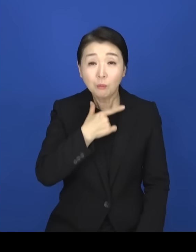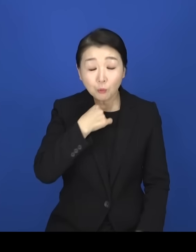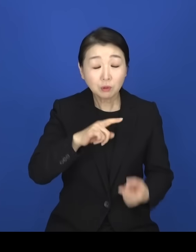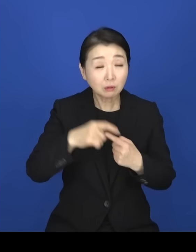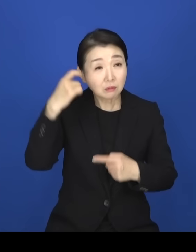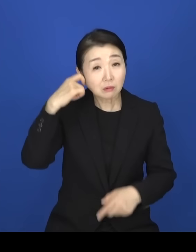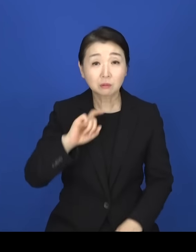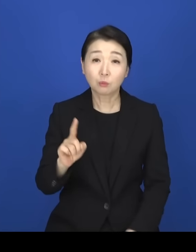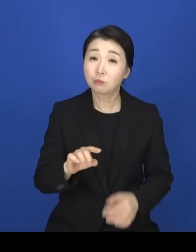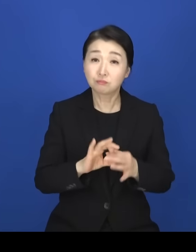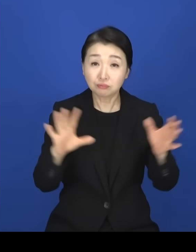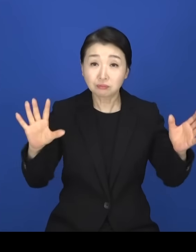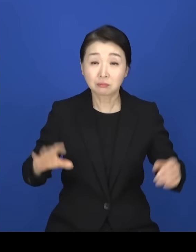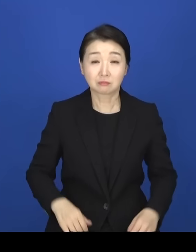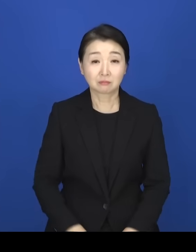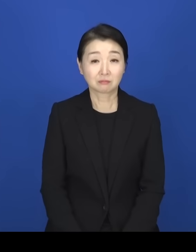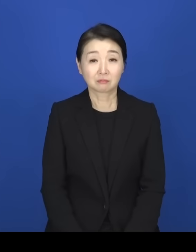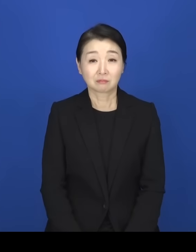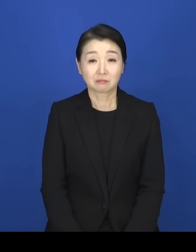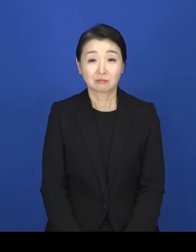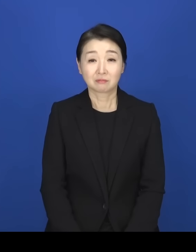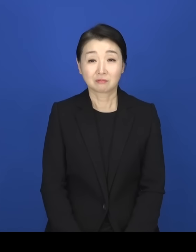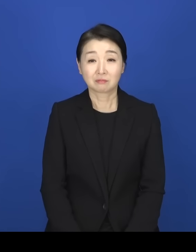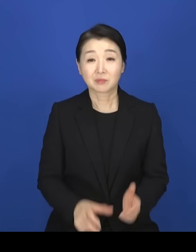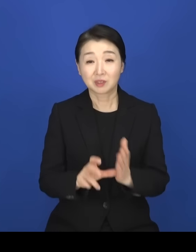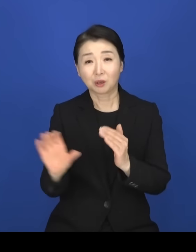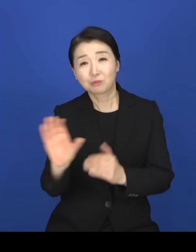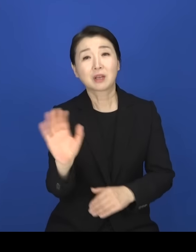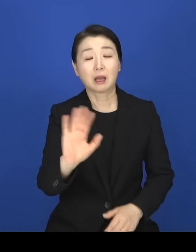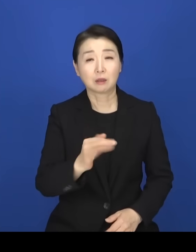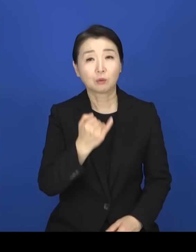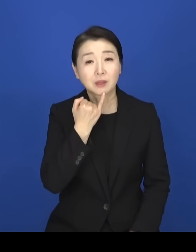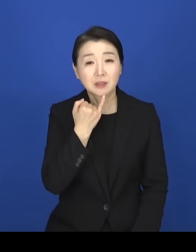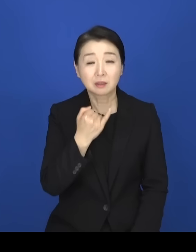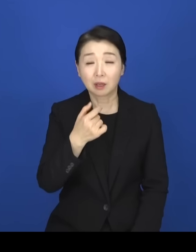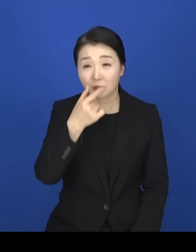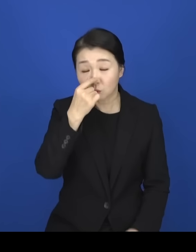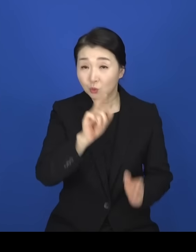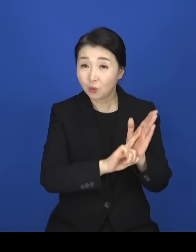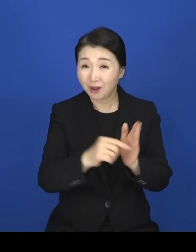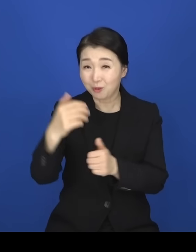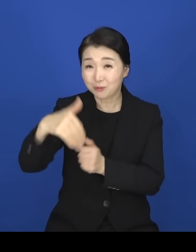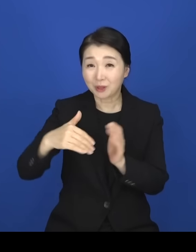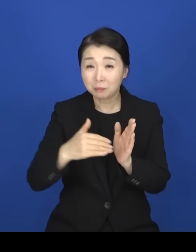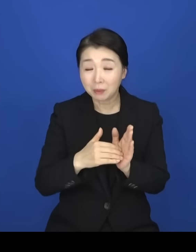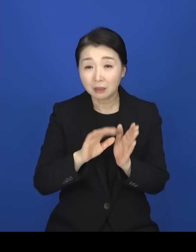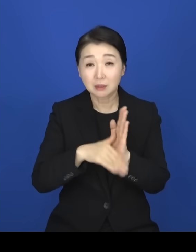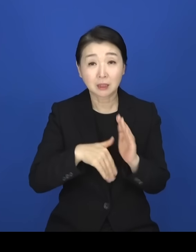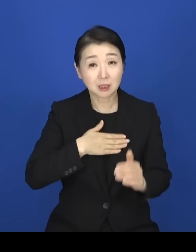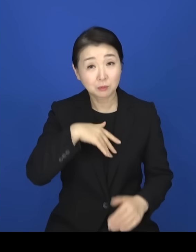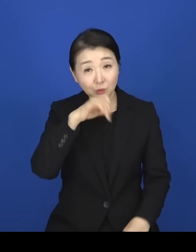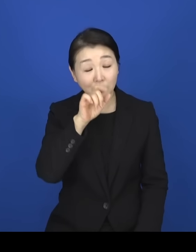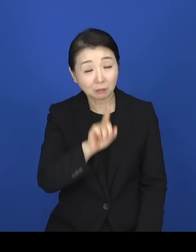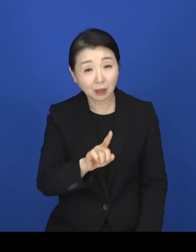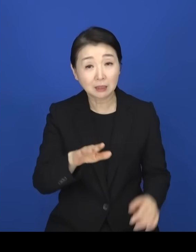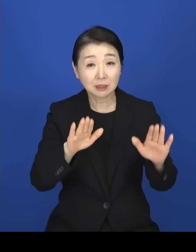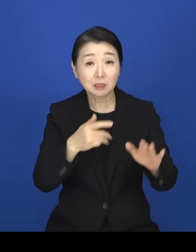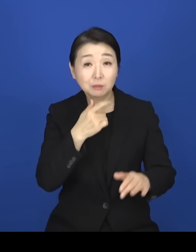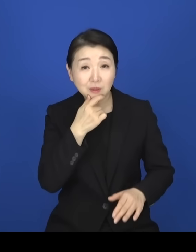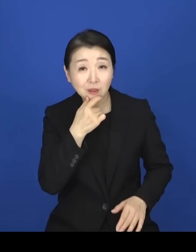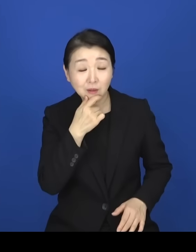건데 네. 뭐 어때요? 그리고 상관없죠. 자료를 붙일 거 아니기 때문에 예, 괜찮습니다. 그러니까 소주 광고 네. 들어왔는데 그때는 이제 그게 굉장히 기분 좋았다는 거 아니에요? 지금은